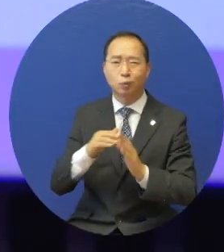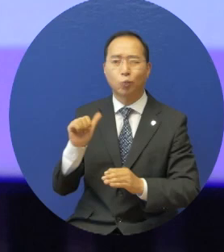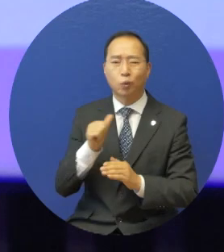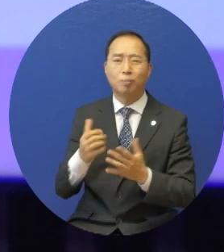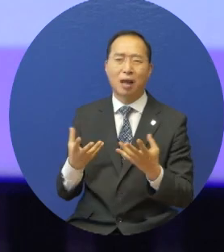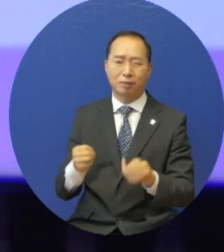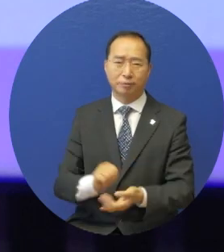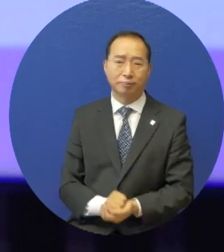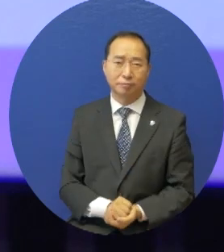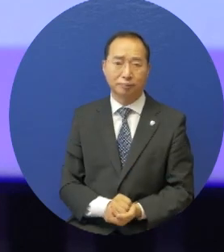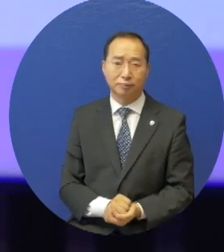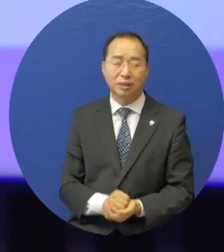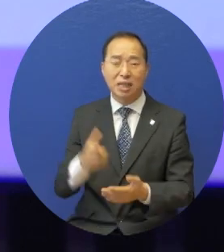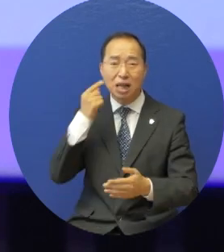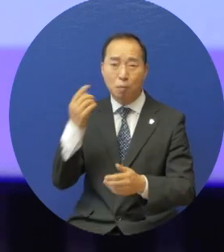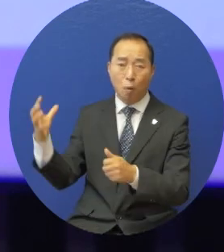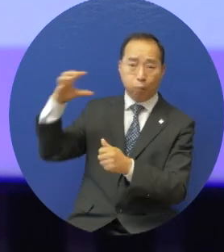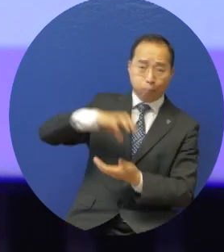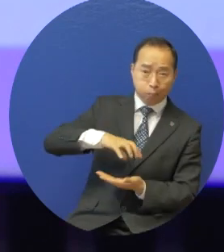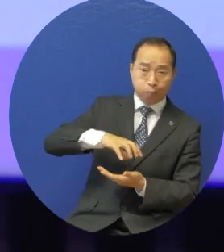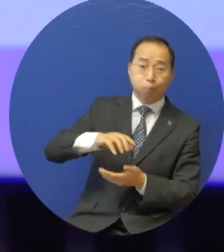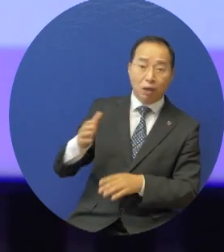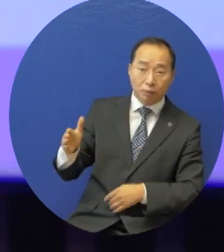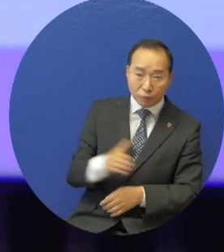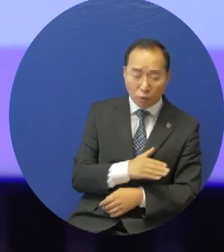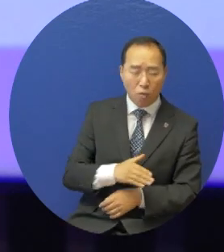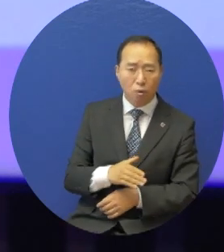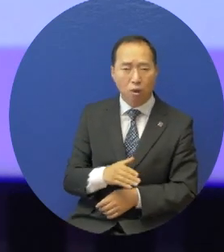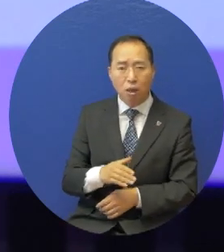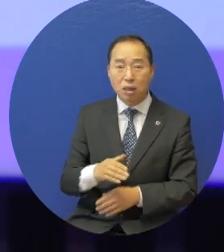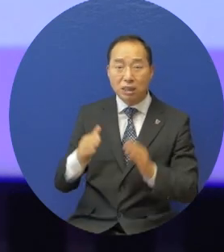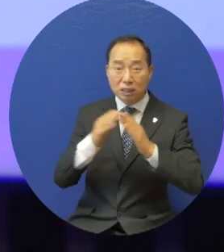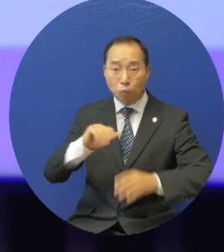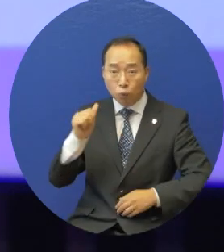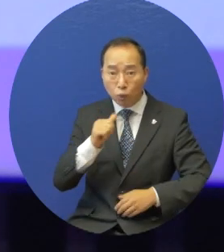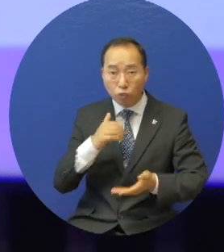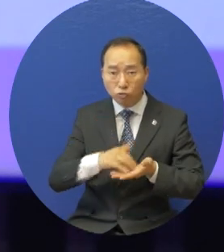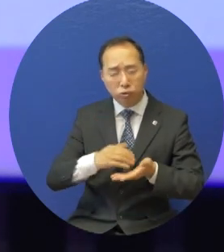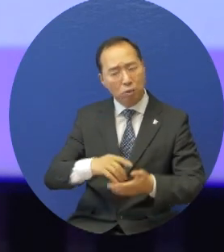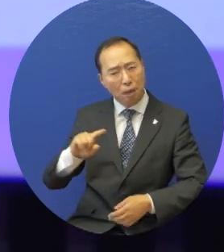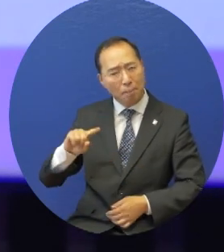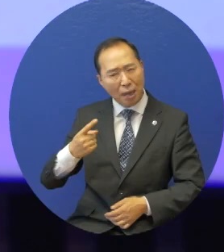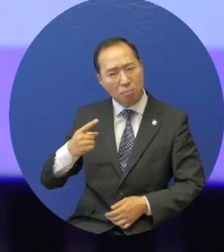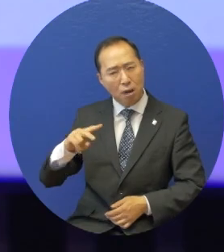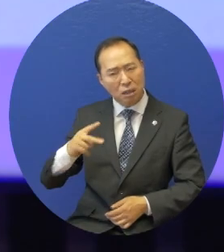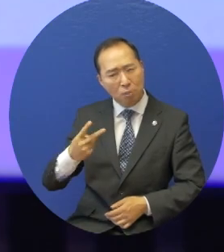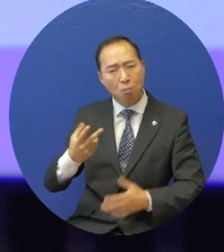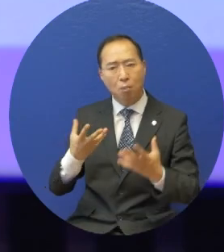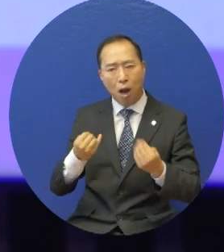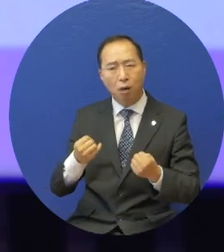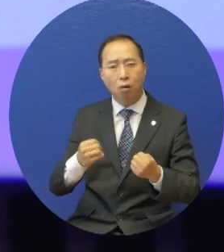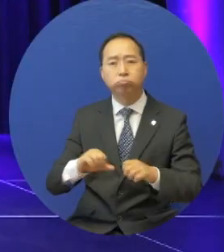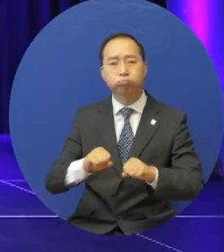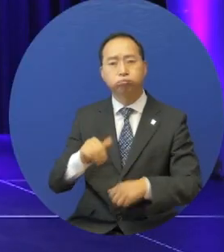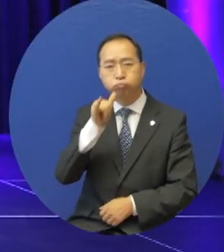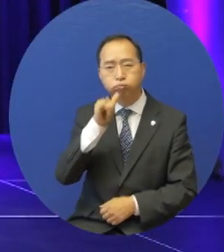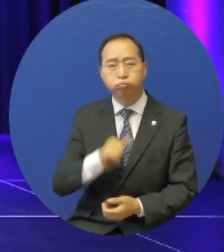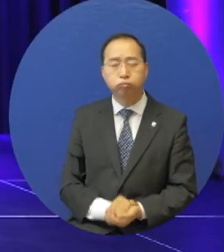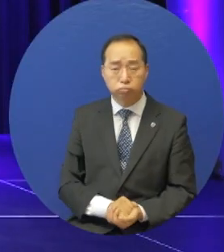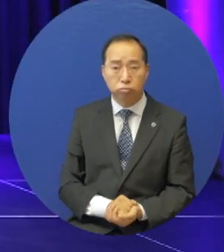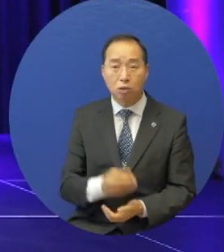많이 했는데요. 일제강점기 때 들어오면 이제 수백 명이 한양에서 활동을 합니다. 즉 서울에서 활동할 정도예요.